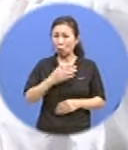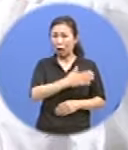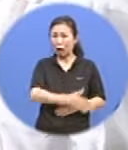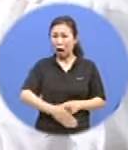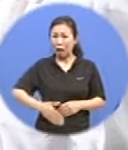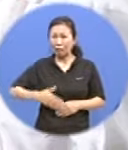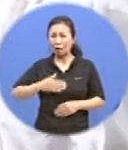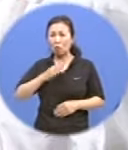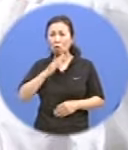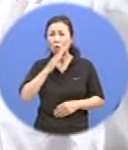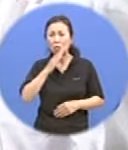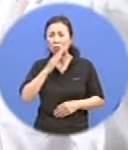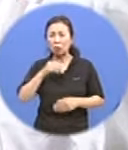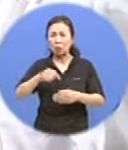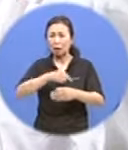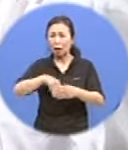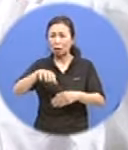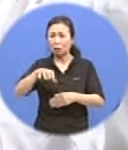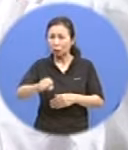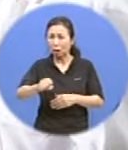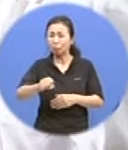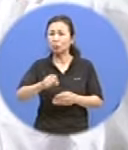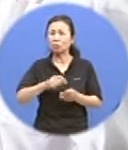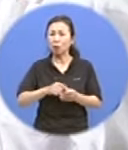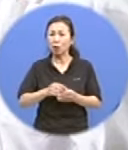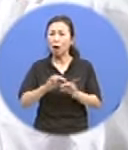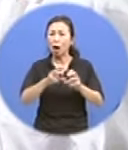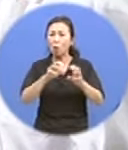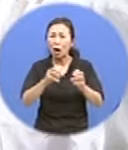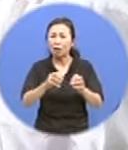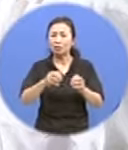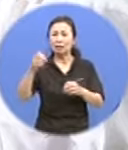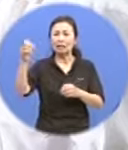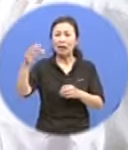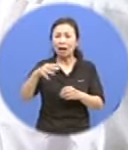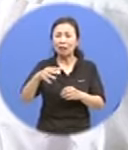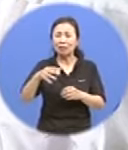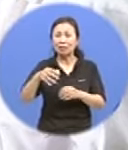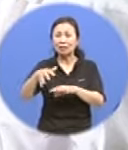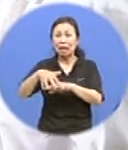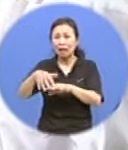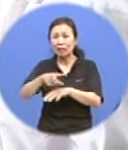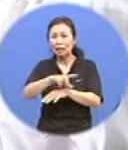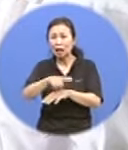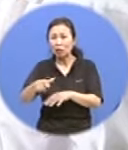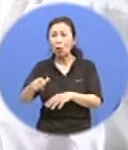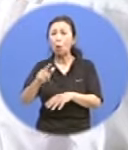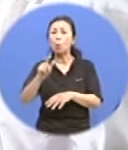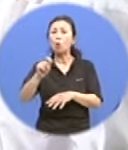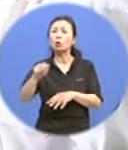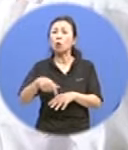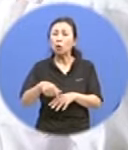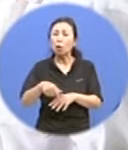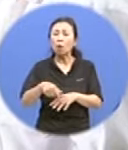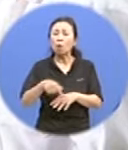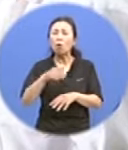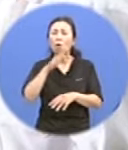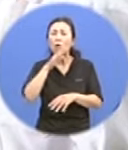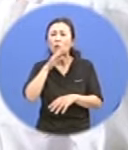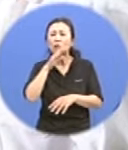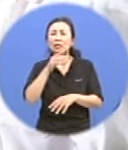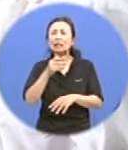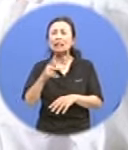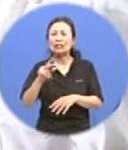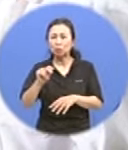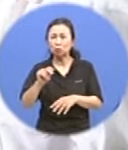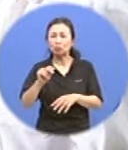あと、泡とか光とか繊維とか、いろいろ物事物質 の、本質を知るとか、これをずっと積み